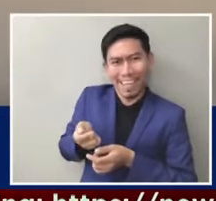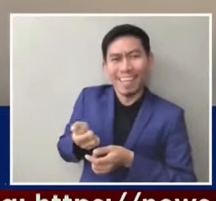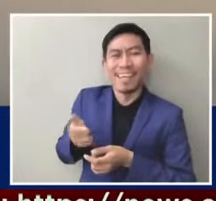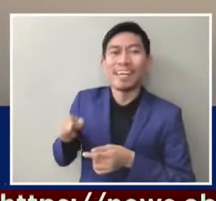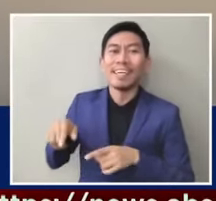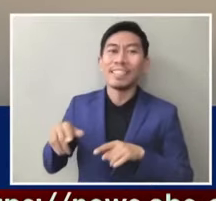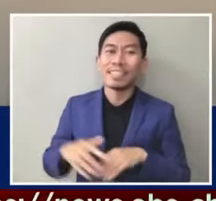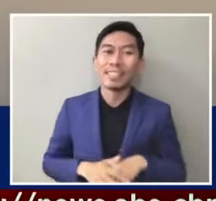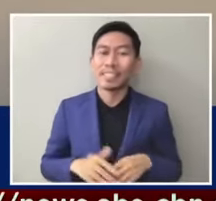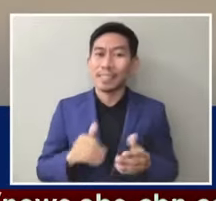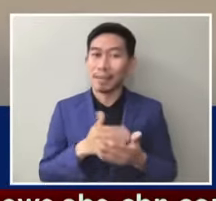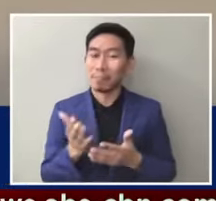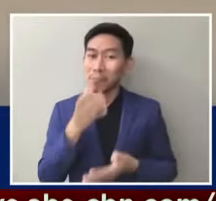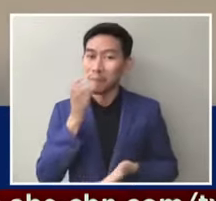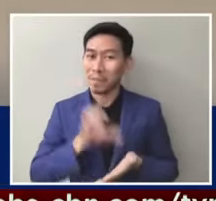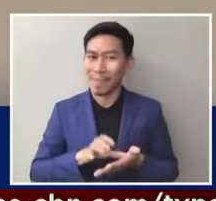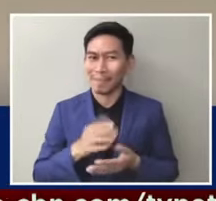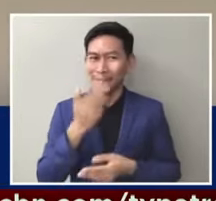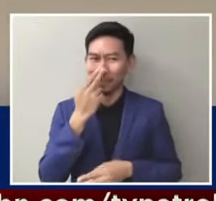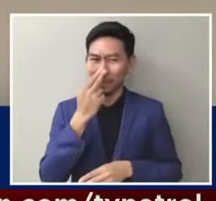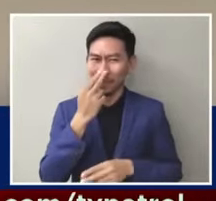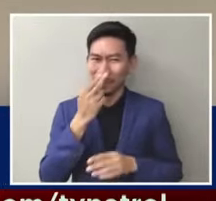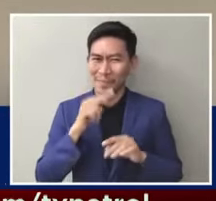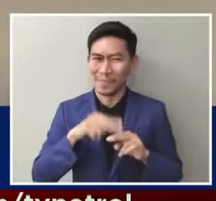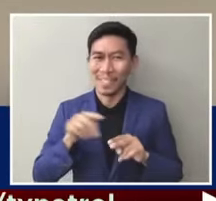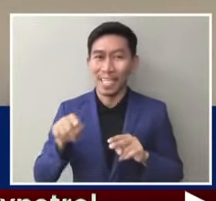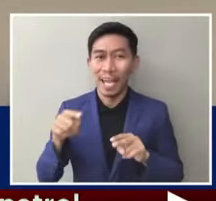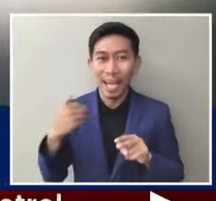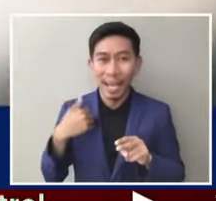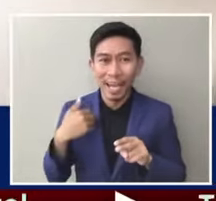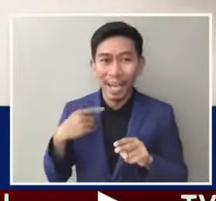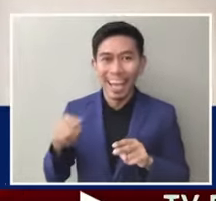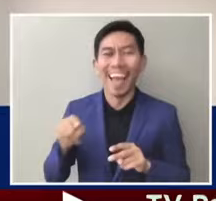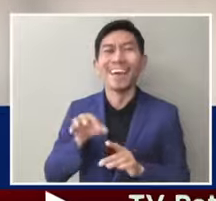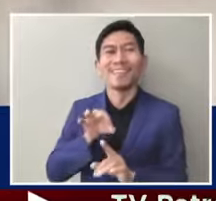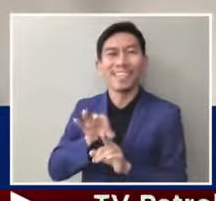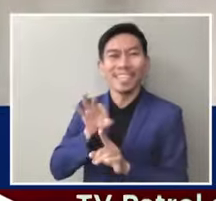ilan, fan ito ni Sara Jeronimo.